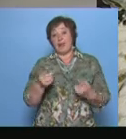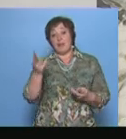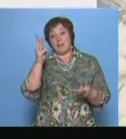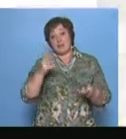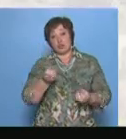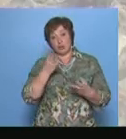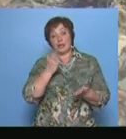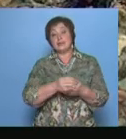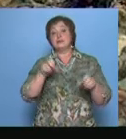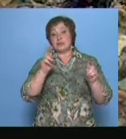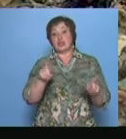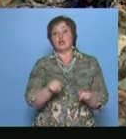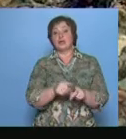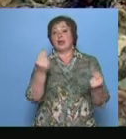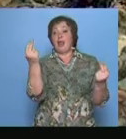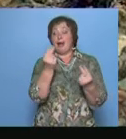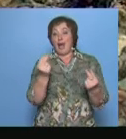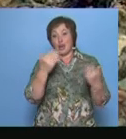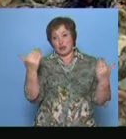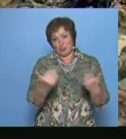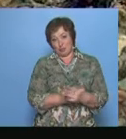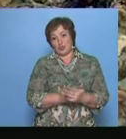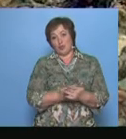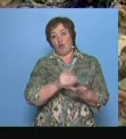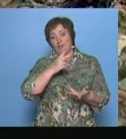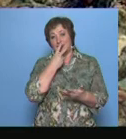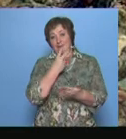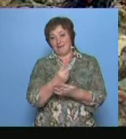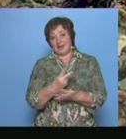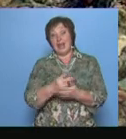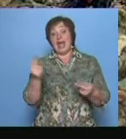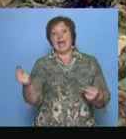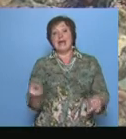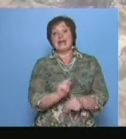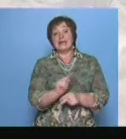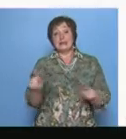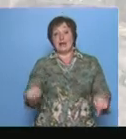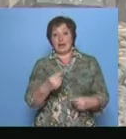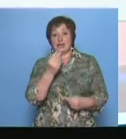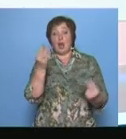специалисты, способные дать картинам новую жизнь. В частности, это реставраторы Музея изобразительных искусств.